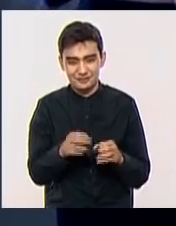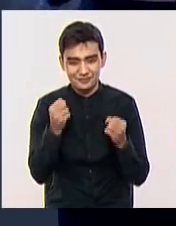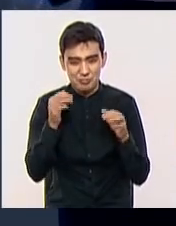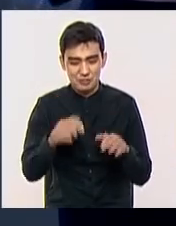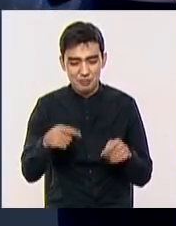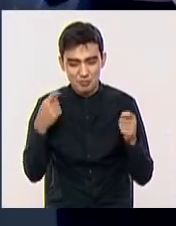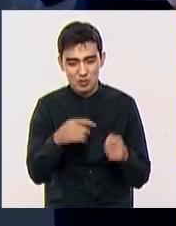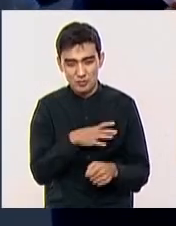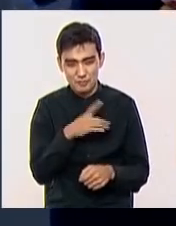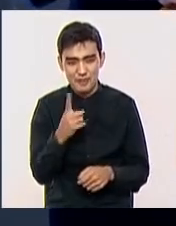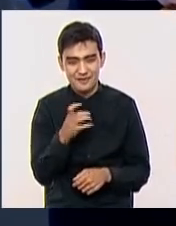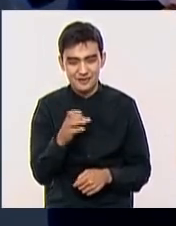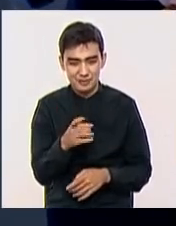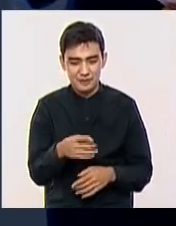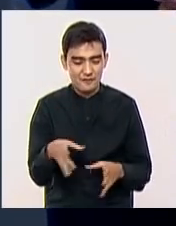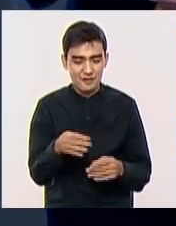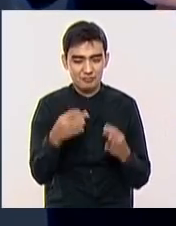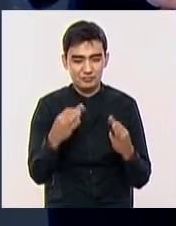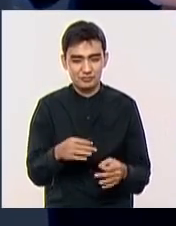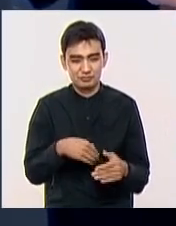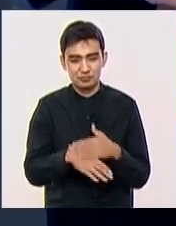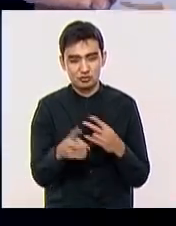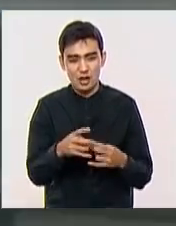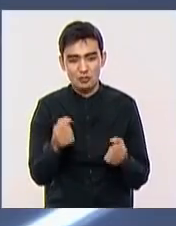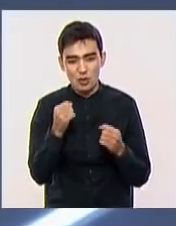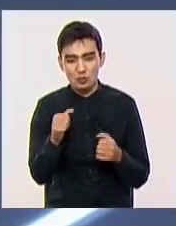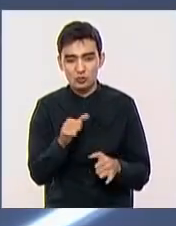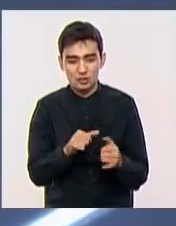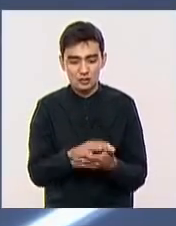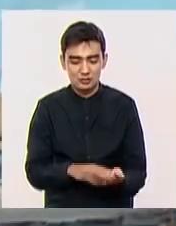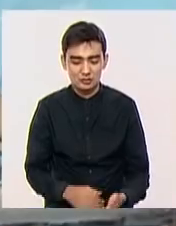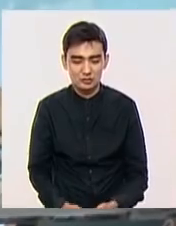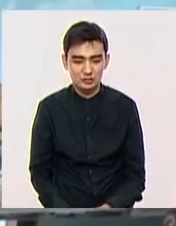всех возрастов должны освободить помещение. Но идти спортсменам некуда.